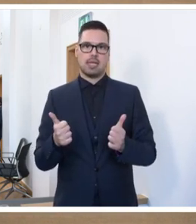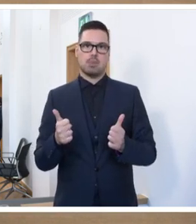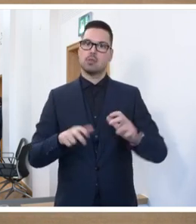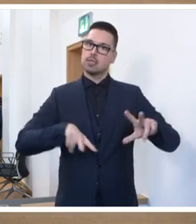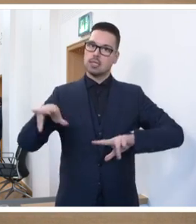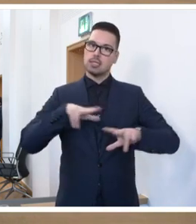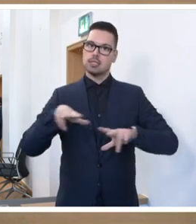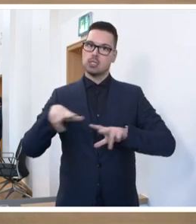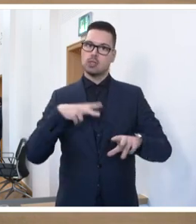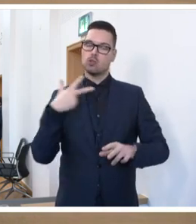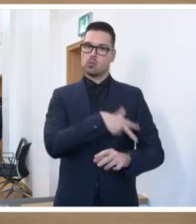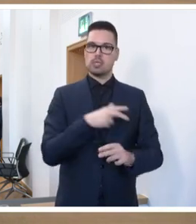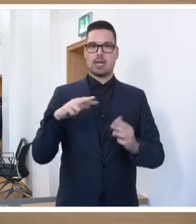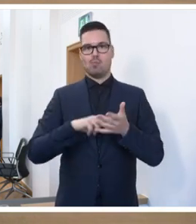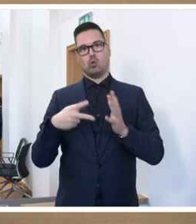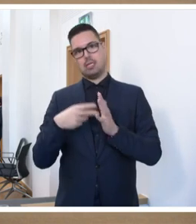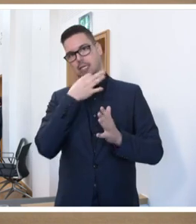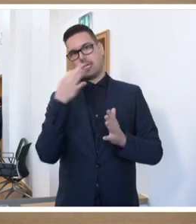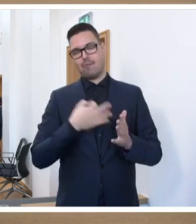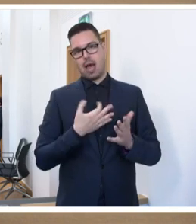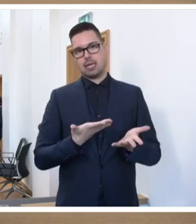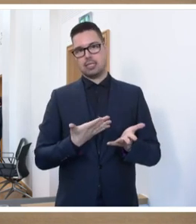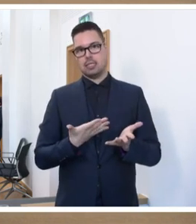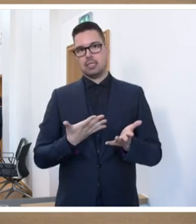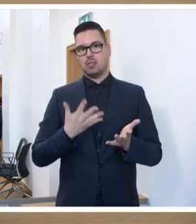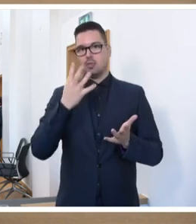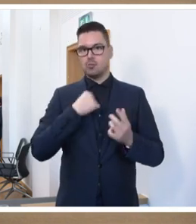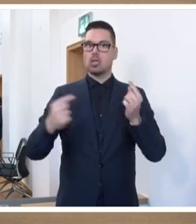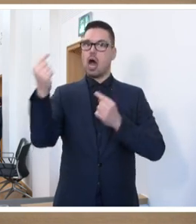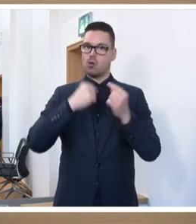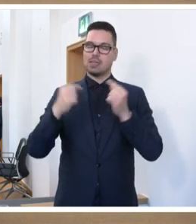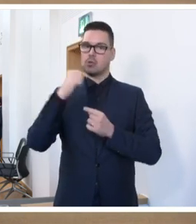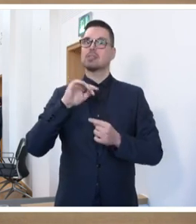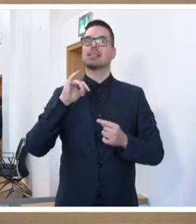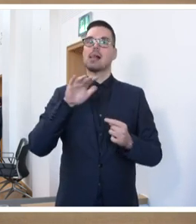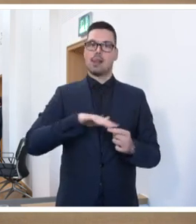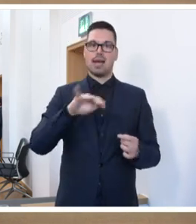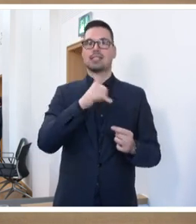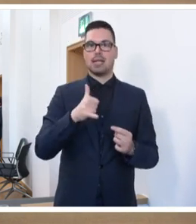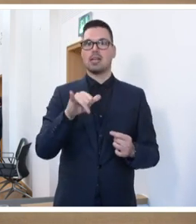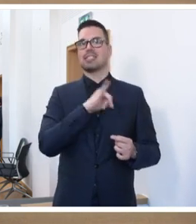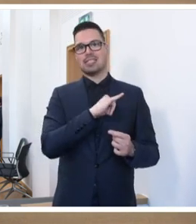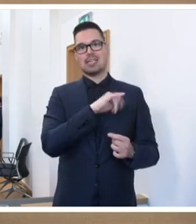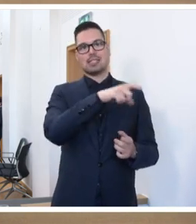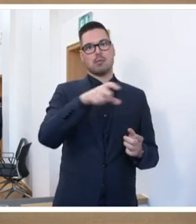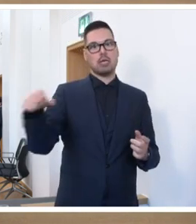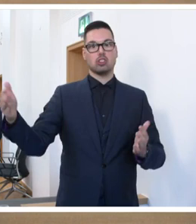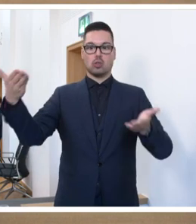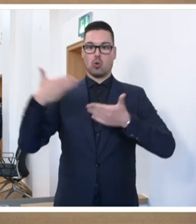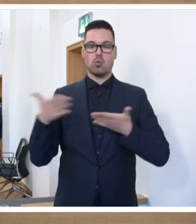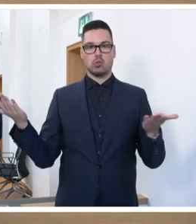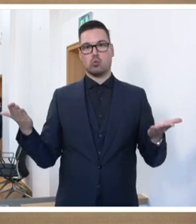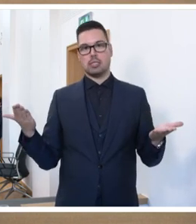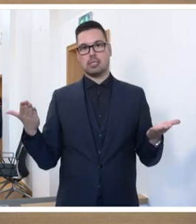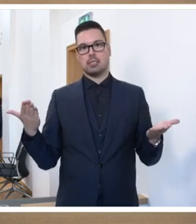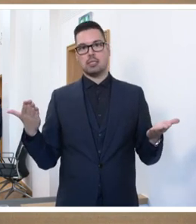und Sozialpolitik hinterfragt werden. Wollen wir ein Einwanderungsland sein, müssen wir Interesse an den Menschen haben, die zu uns kommen. Wir müssen